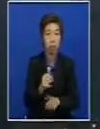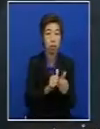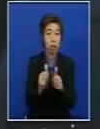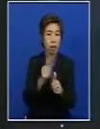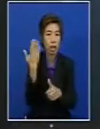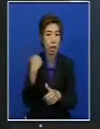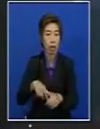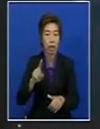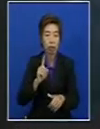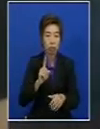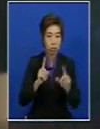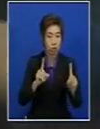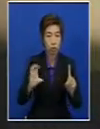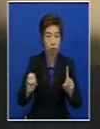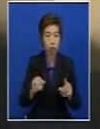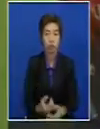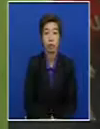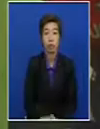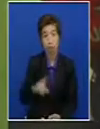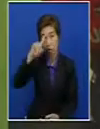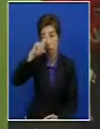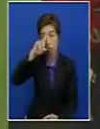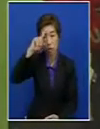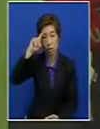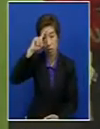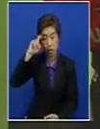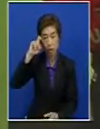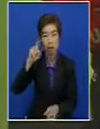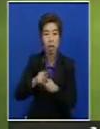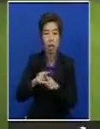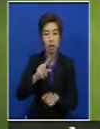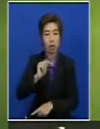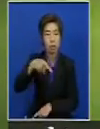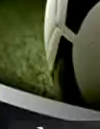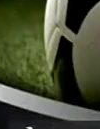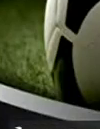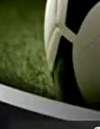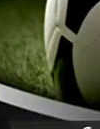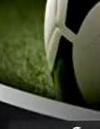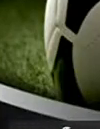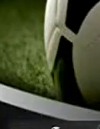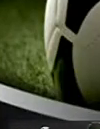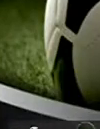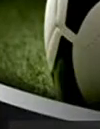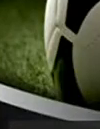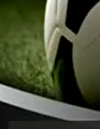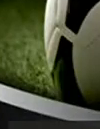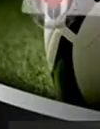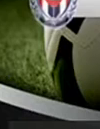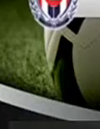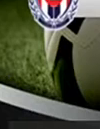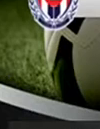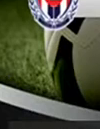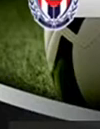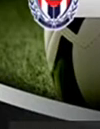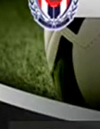ได้1-0ครับโปรแกรมของวันเสาร์ฟุตบอลโตต้าทะเลครับแต่กันทั้งหมด5คู่ด้วยกันเชียงรายเจอกับเมืองทองครับในเวลา6โม